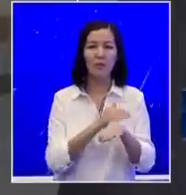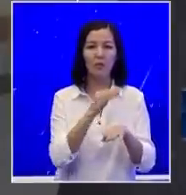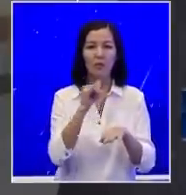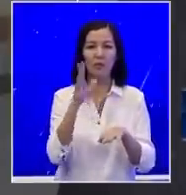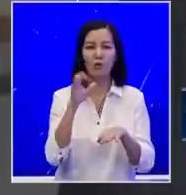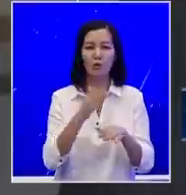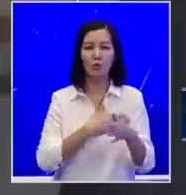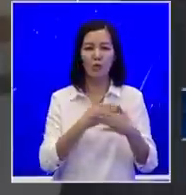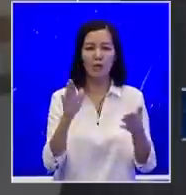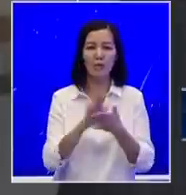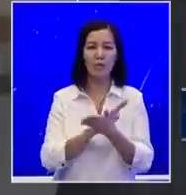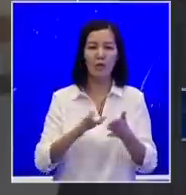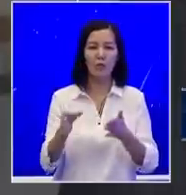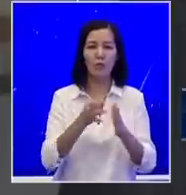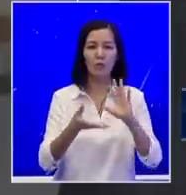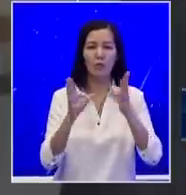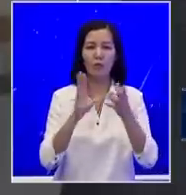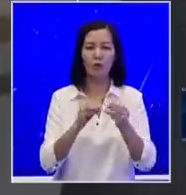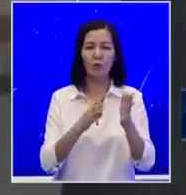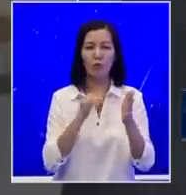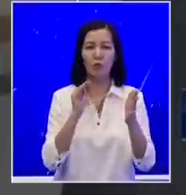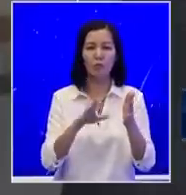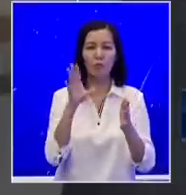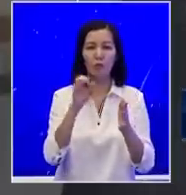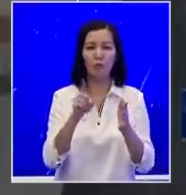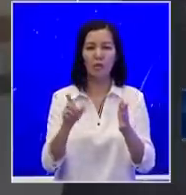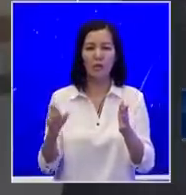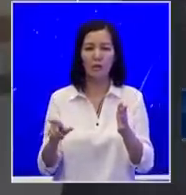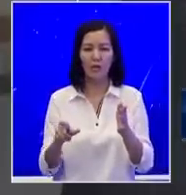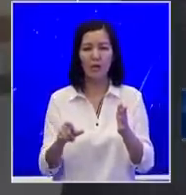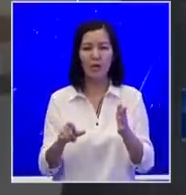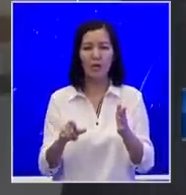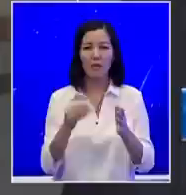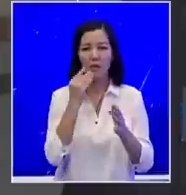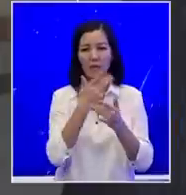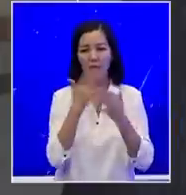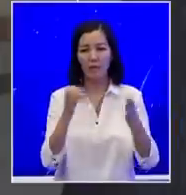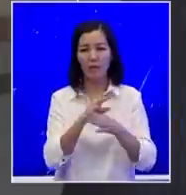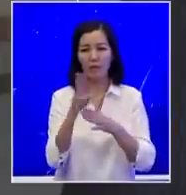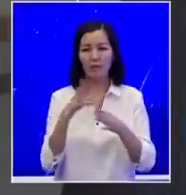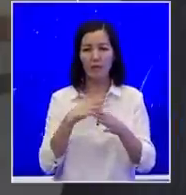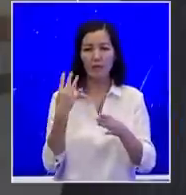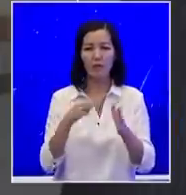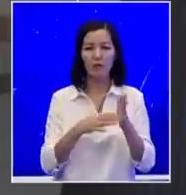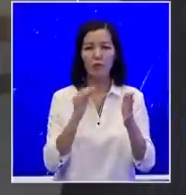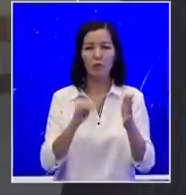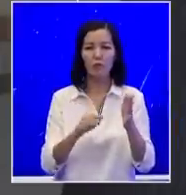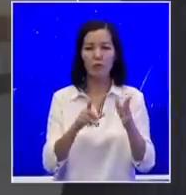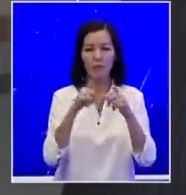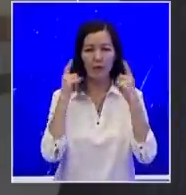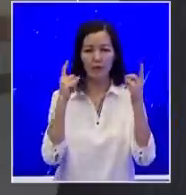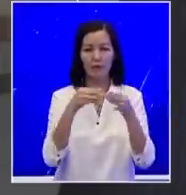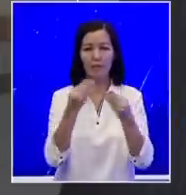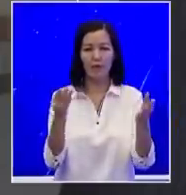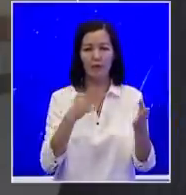кеңсесінің еріктілері облыстық деңгейде 9,500 адамға азық-түлікпен қамтыды және де 49,000 маска таратты. Осы күнге